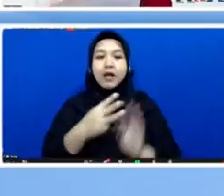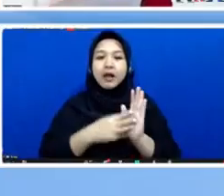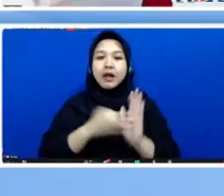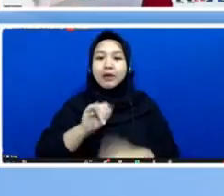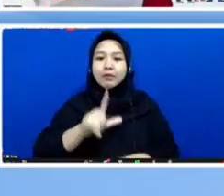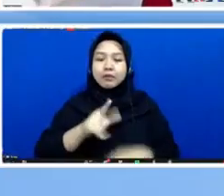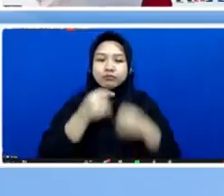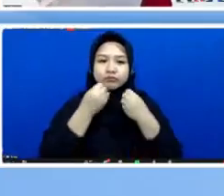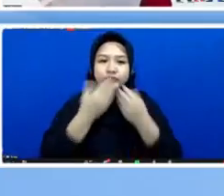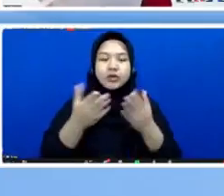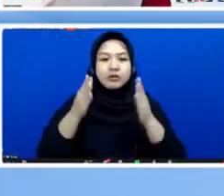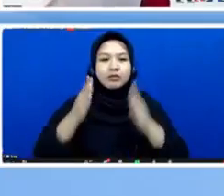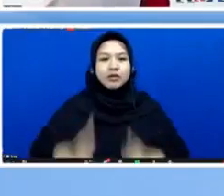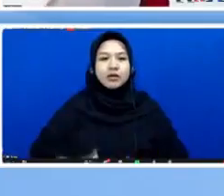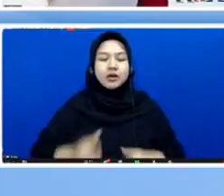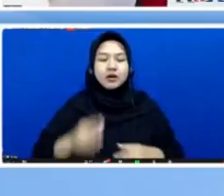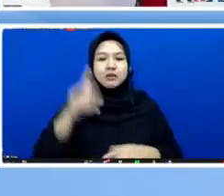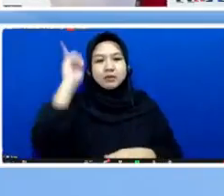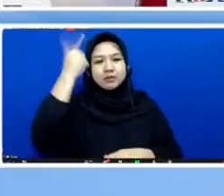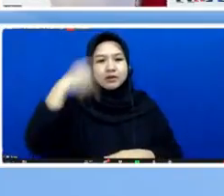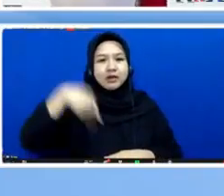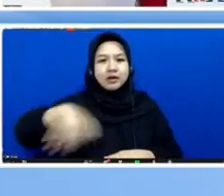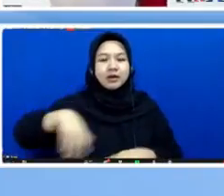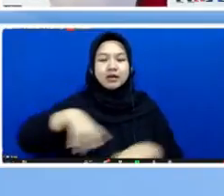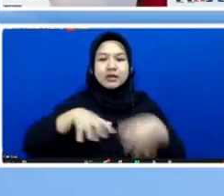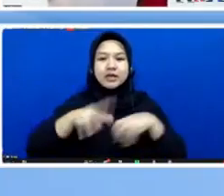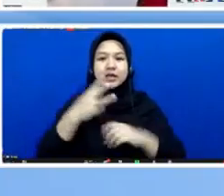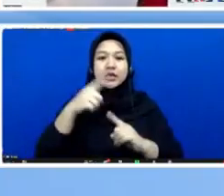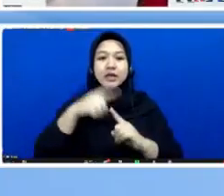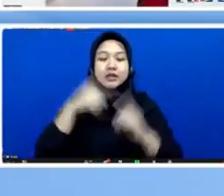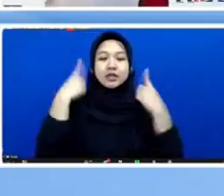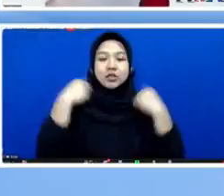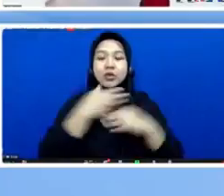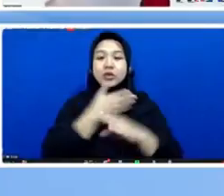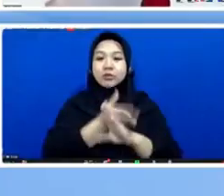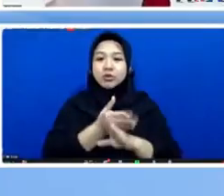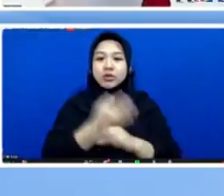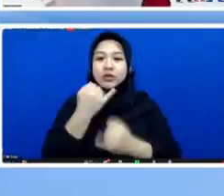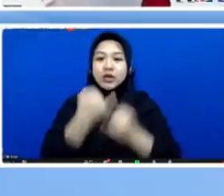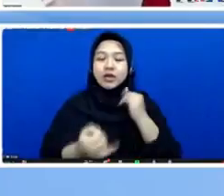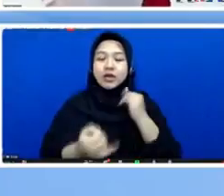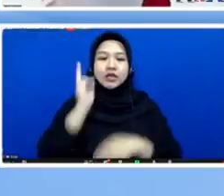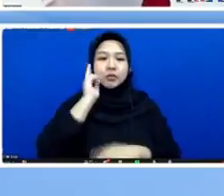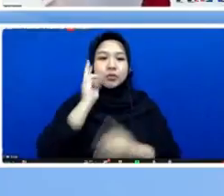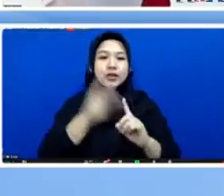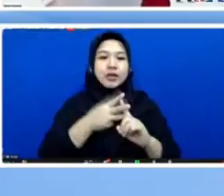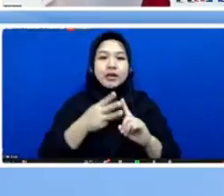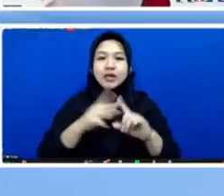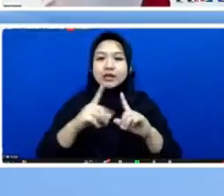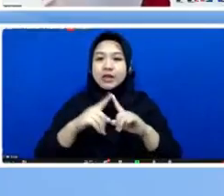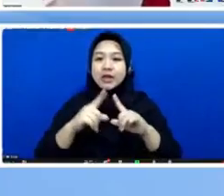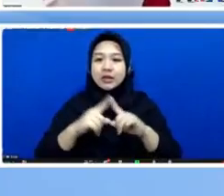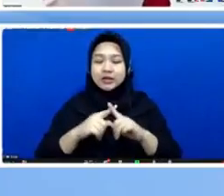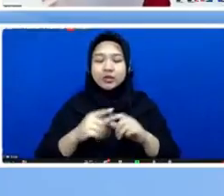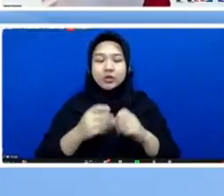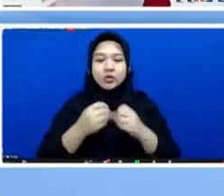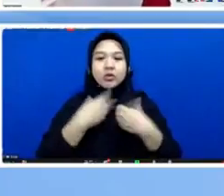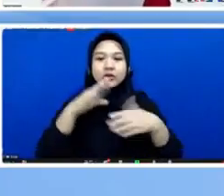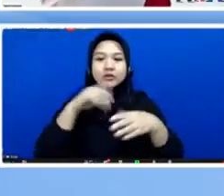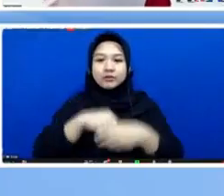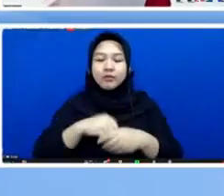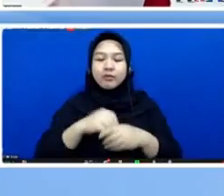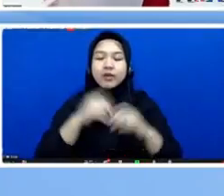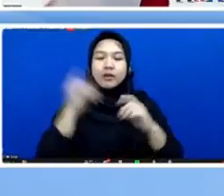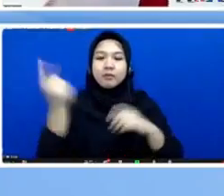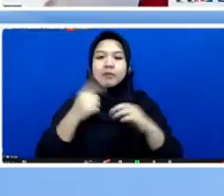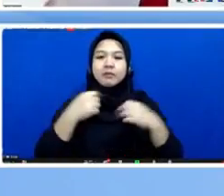Pemda dan strategi 3T di Jawa Timur. Dan panelis terakhir nanti ada Ibu Britania Astari selaku kontributor Public Health Pandemic Talks